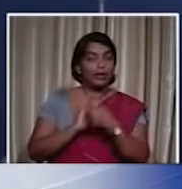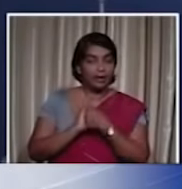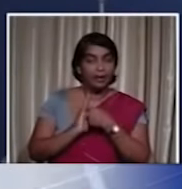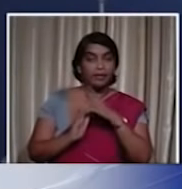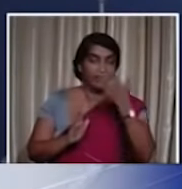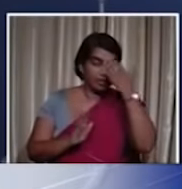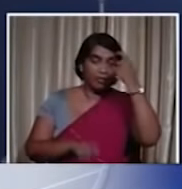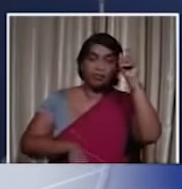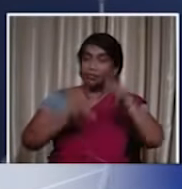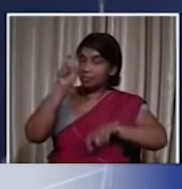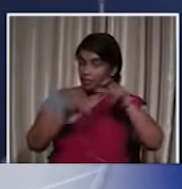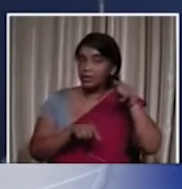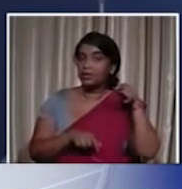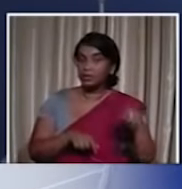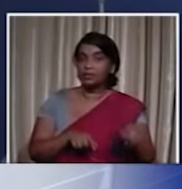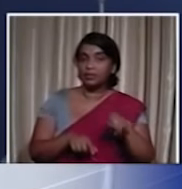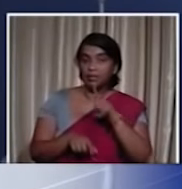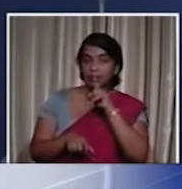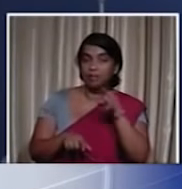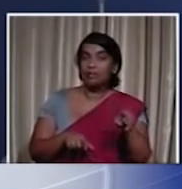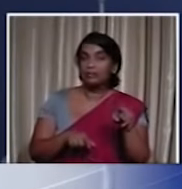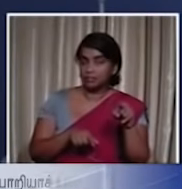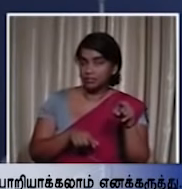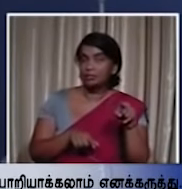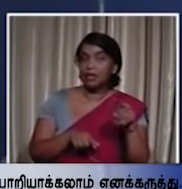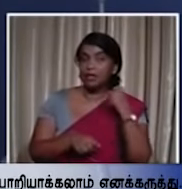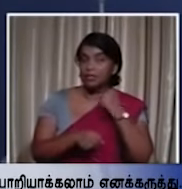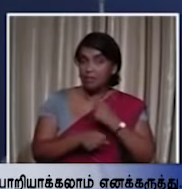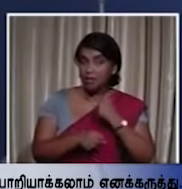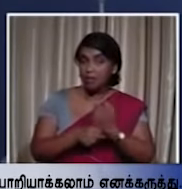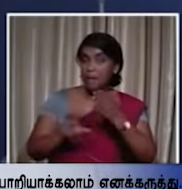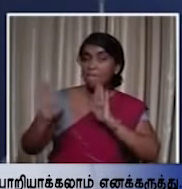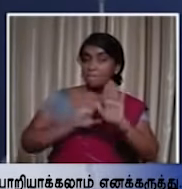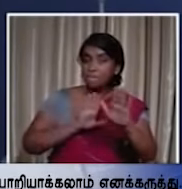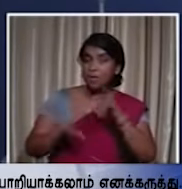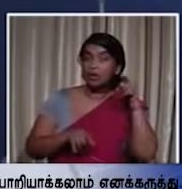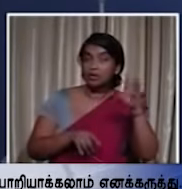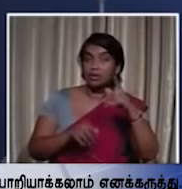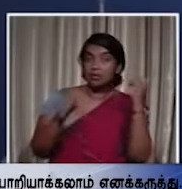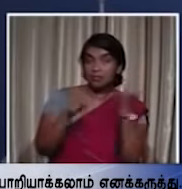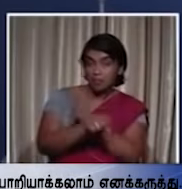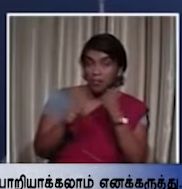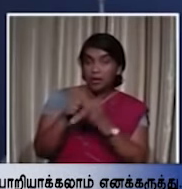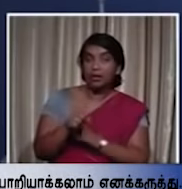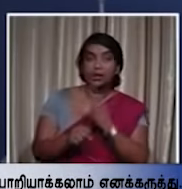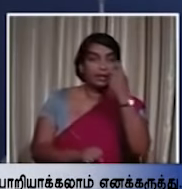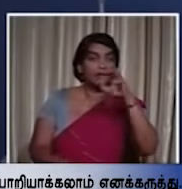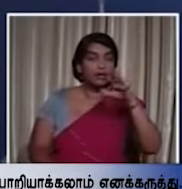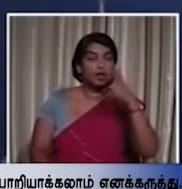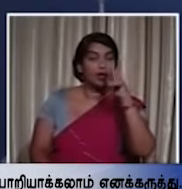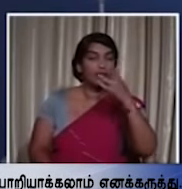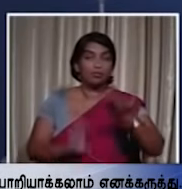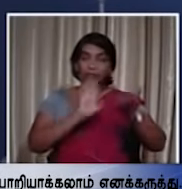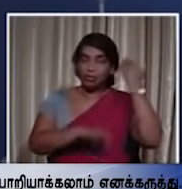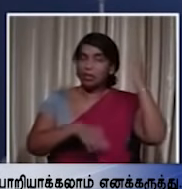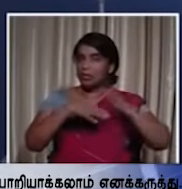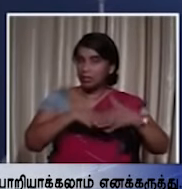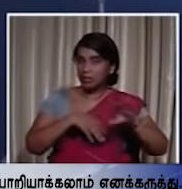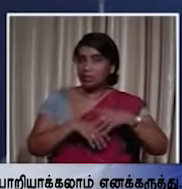ஸ்ரீலங்கா சுதந்திர கட்சியின் ஒருங்கிணைப்பாளராக பதவி வகிப்பதையிட்டு கவலையடைகிறேன். வடக்கு மற்றும் கிழக்கு மாகாணங்களில் வாழும் மக்கள் இந்த